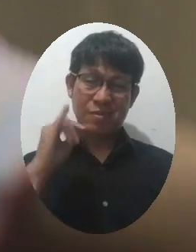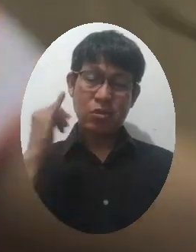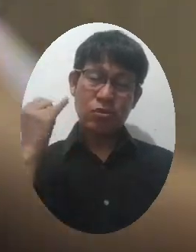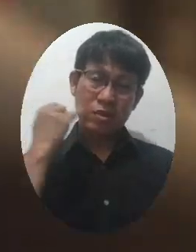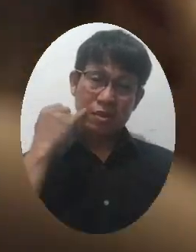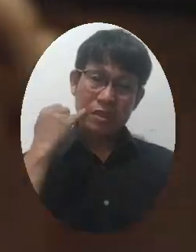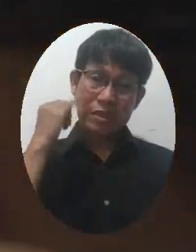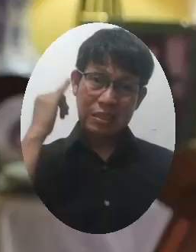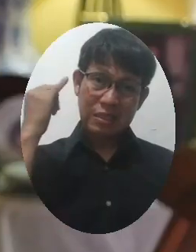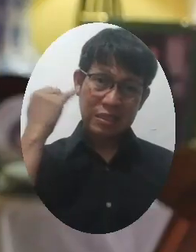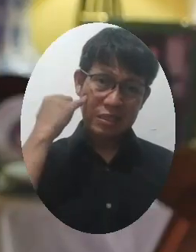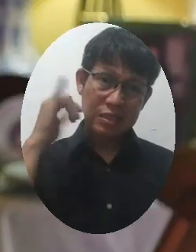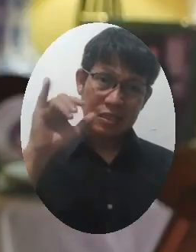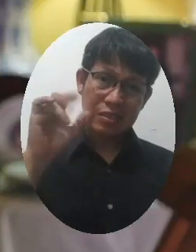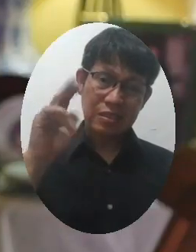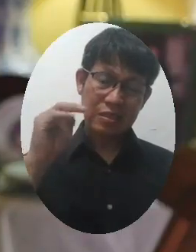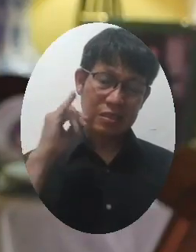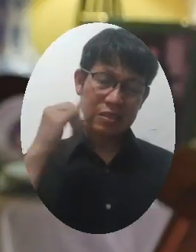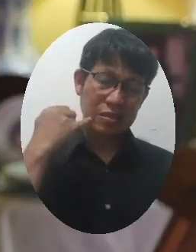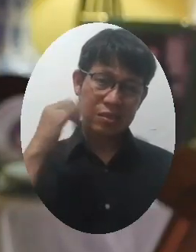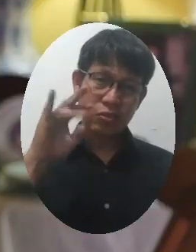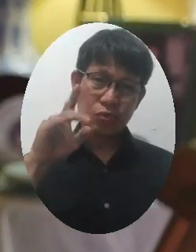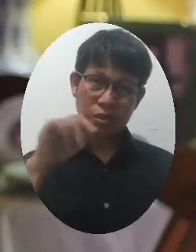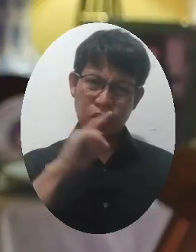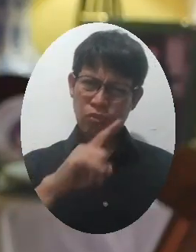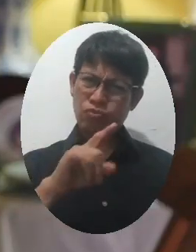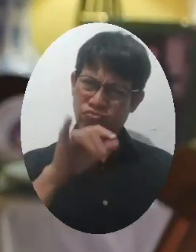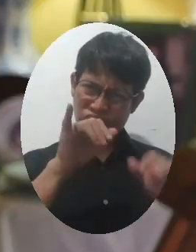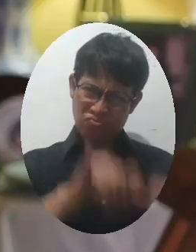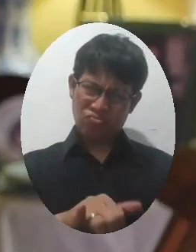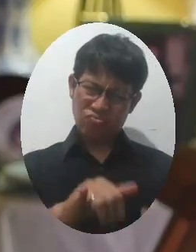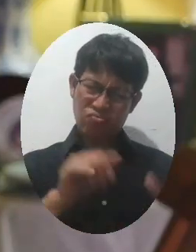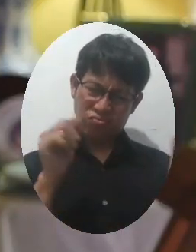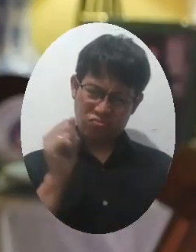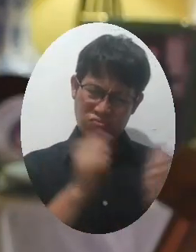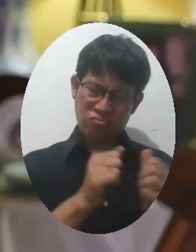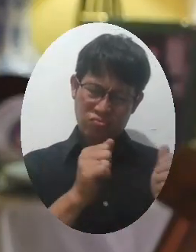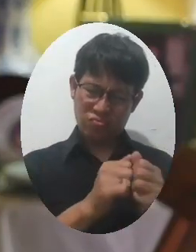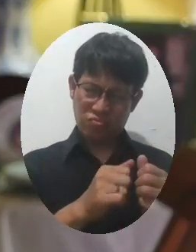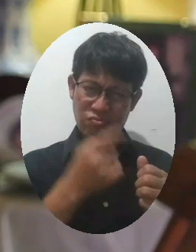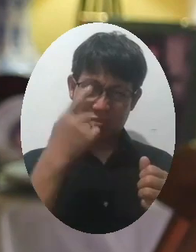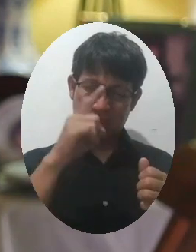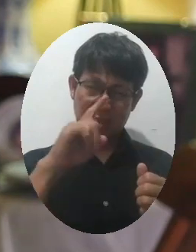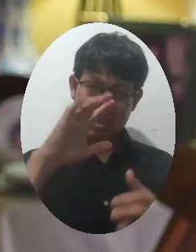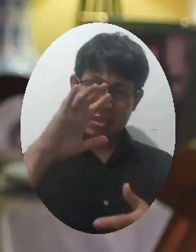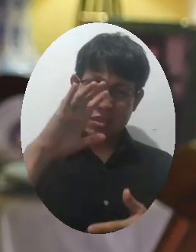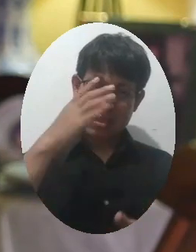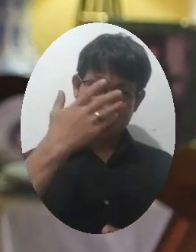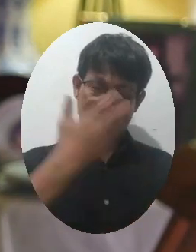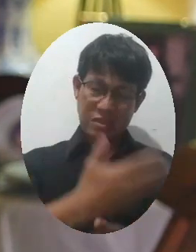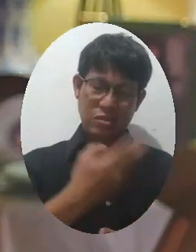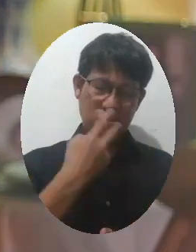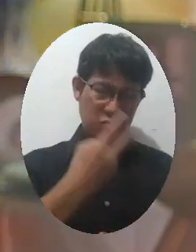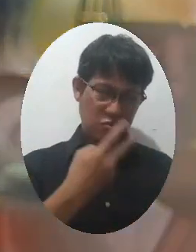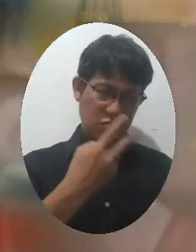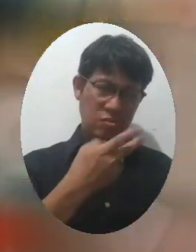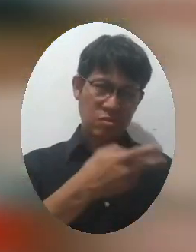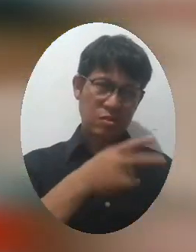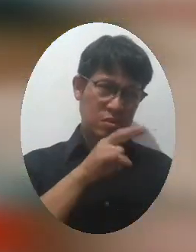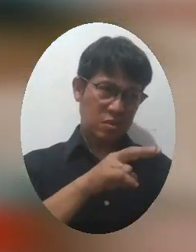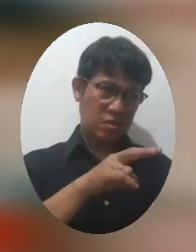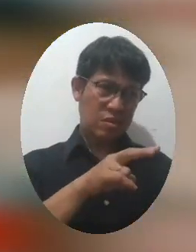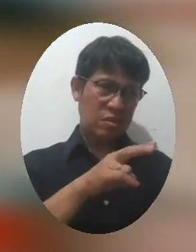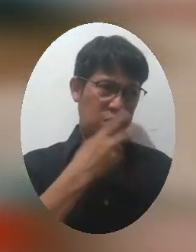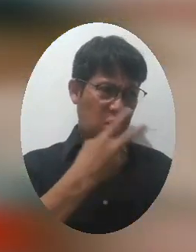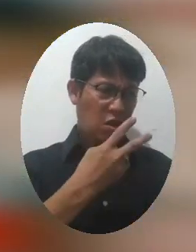Kina Julia naman at John ay hindi bumibitaw sa isa't isa para lamang sa kanilang anak.